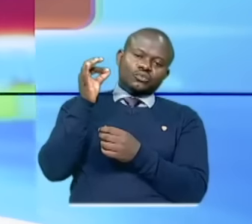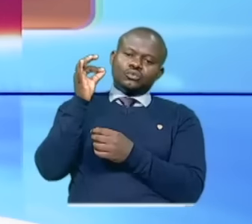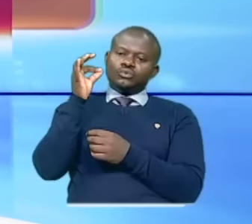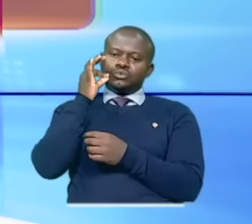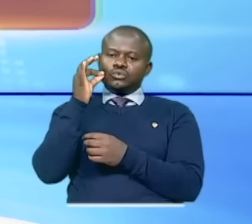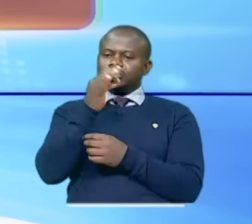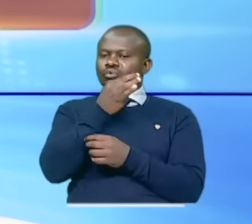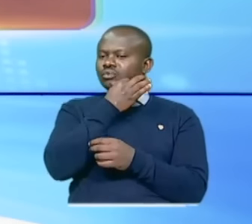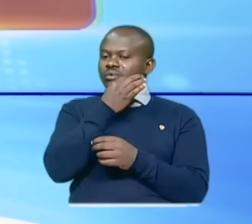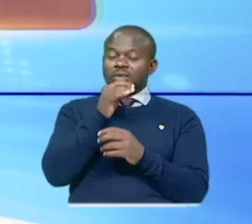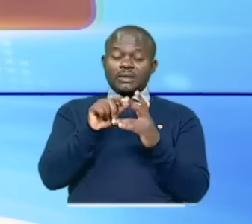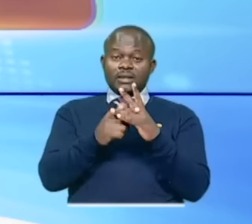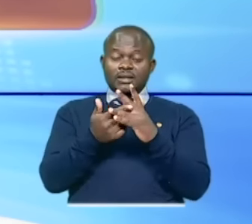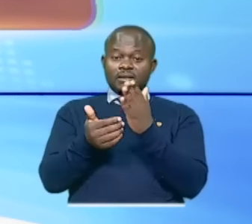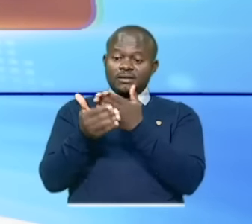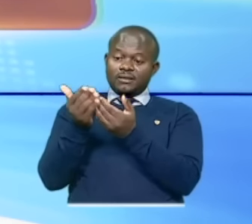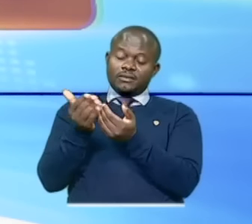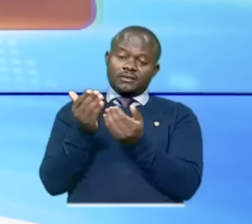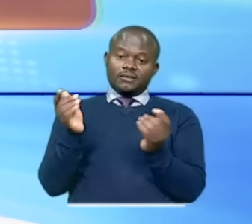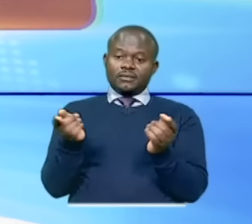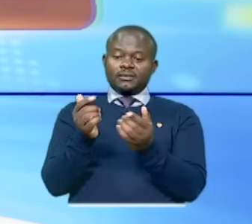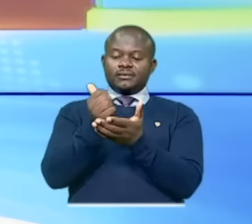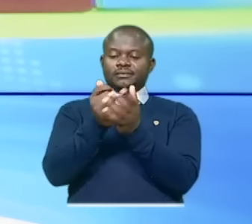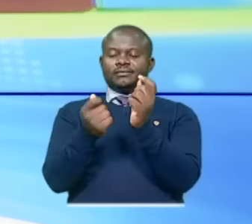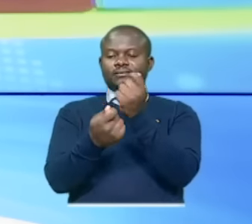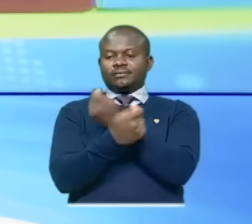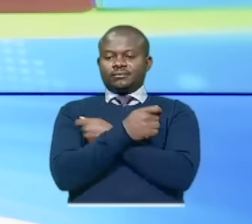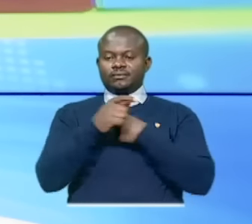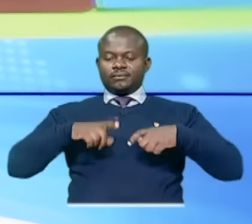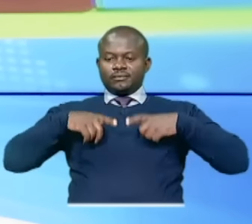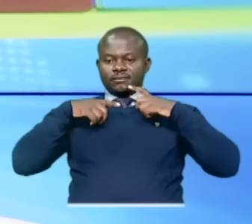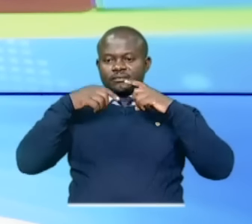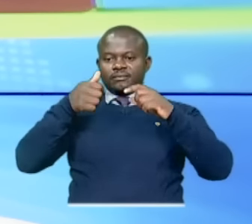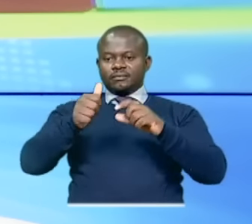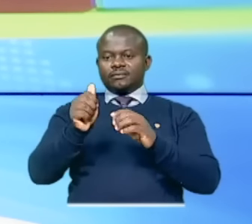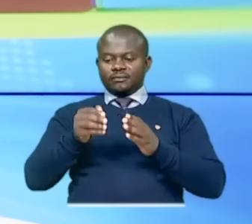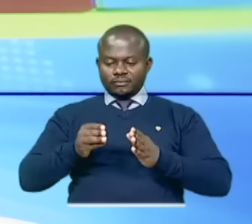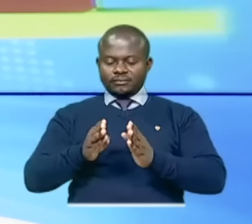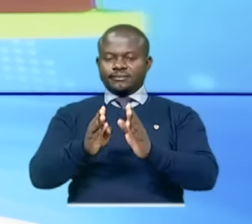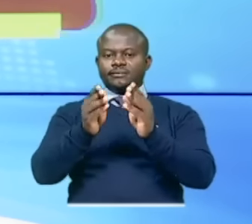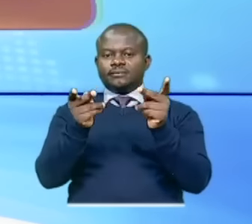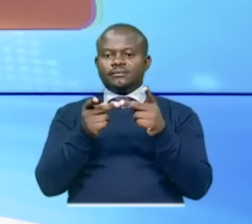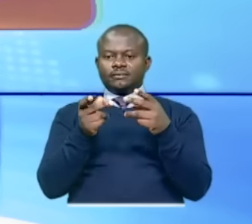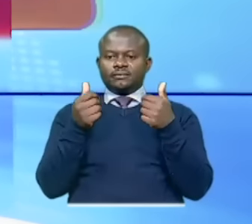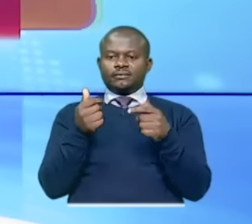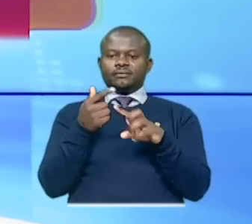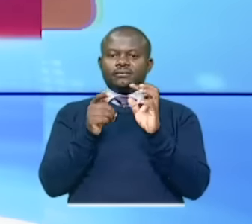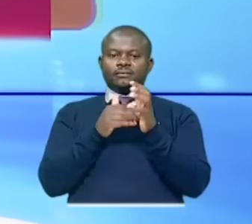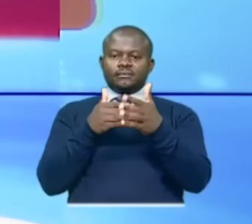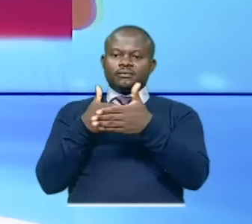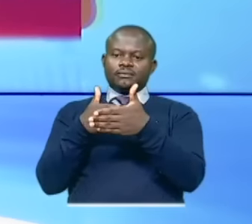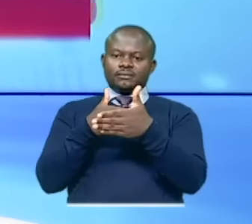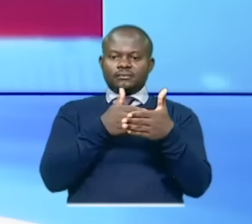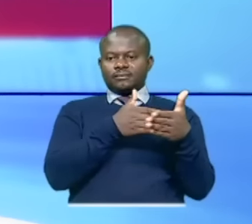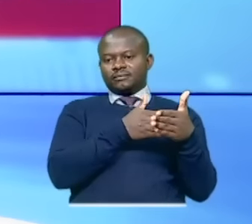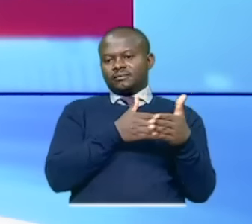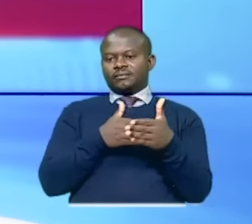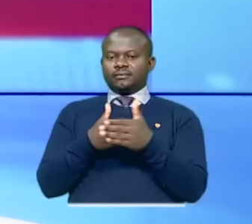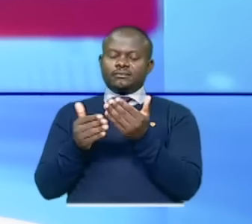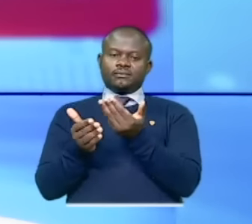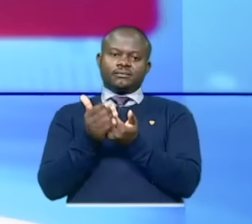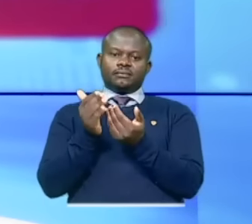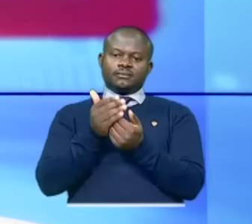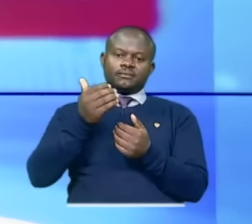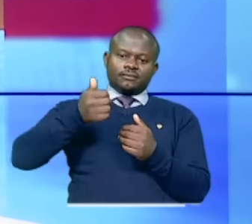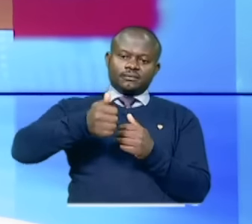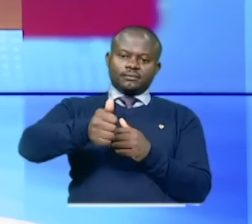batangiye uyu mwuga ngo byabafashe guhindura imibereho yabo igana aheza. Gusa ngo haracyari imbogamizi zibangamira ubworozi